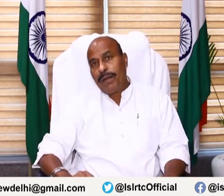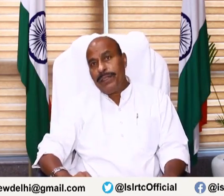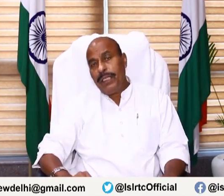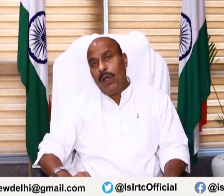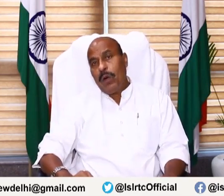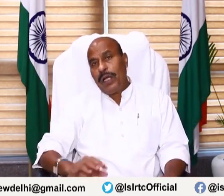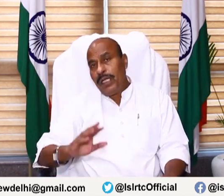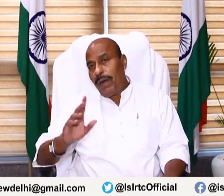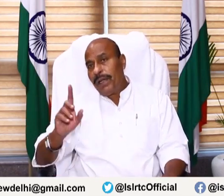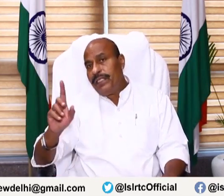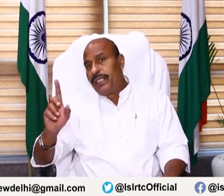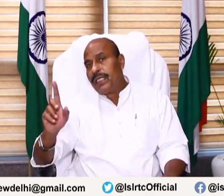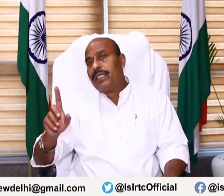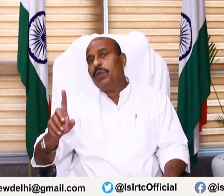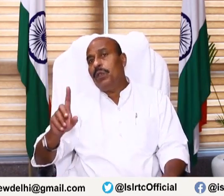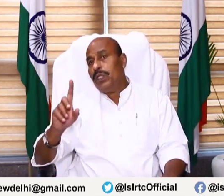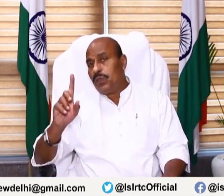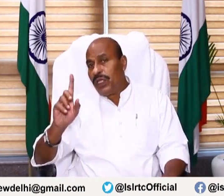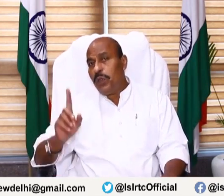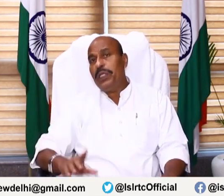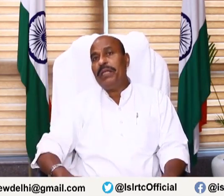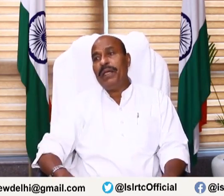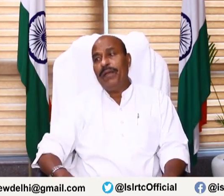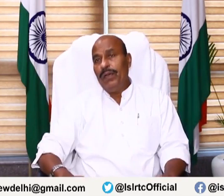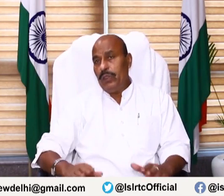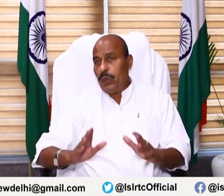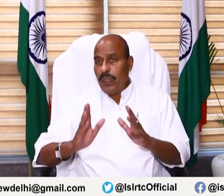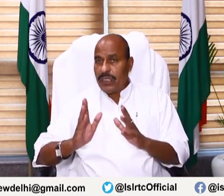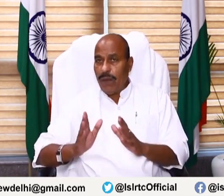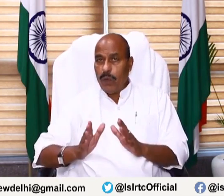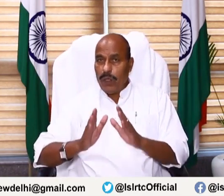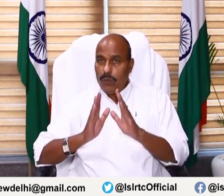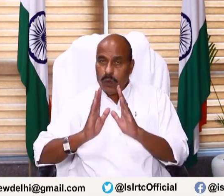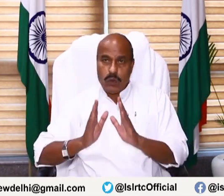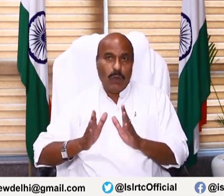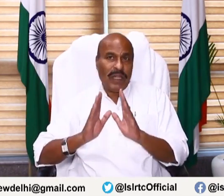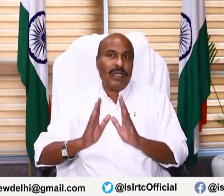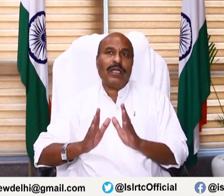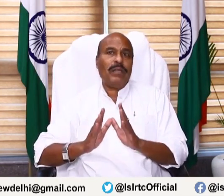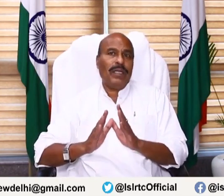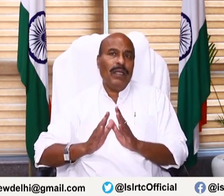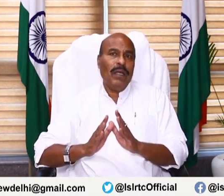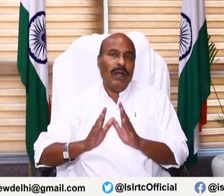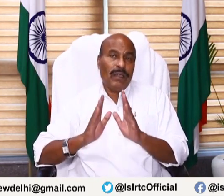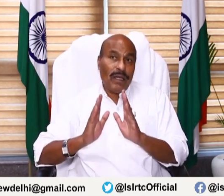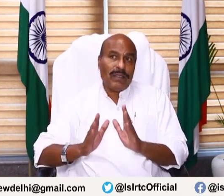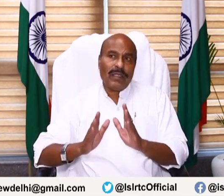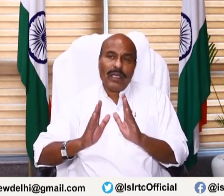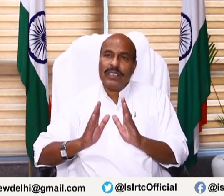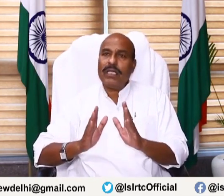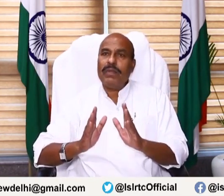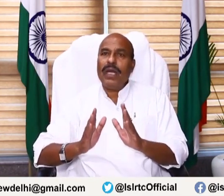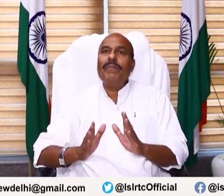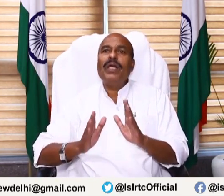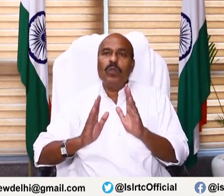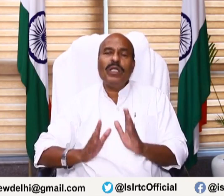अंजलि भावड़ा जी, और अंजलि भावड़ा जी के साथ ही उनकी जो सहयोगी टीम है, जो इस काम को एक मूर्त स्वरूप प्रदान करने में और निरंतरता